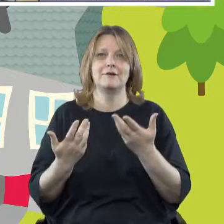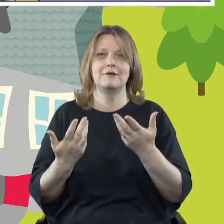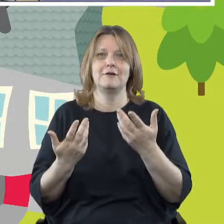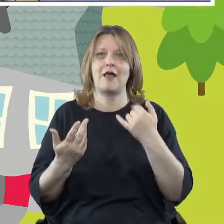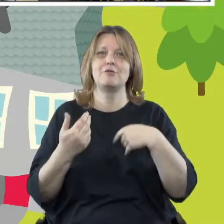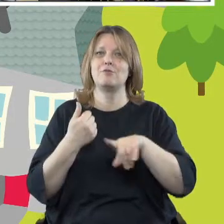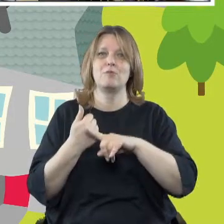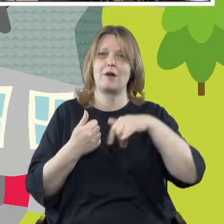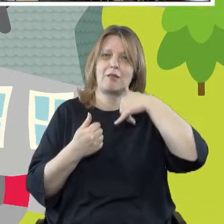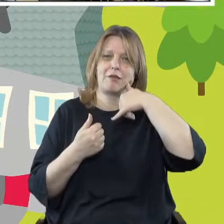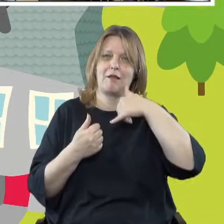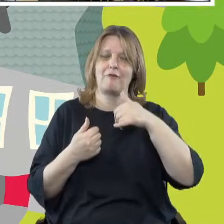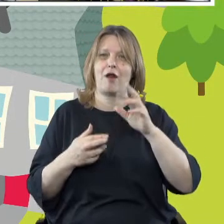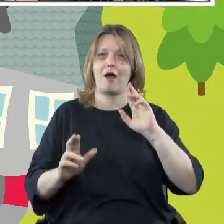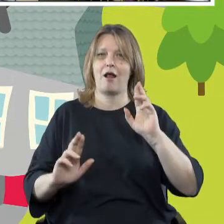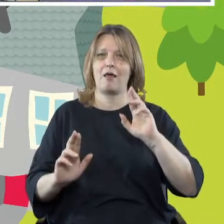może poprosimy Francję.